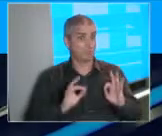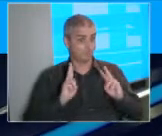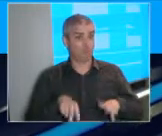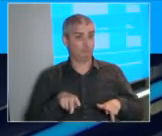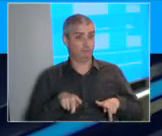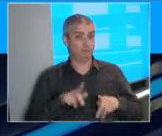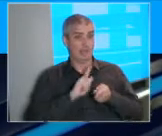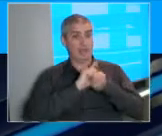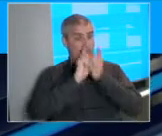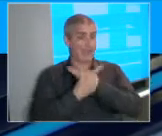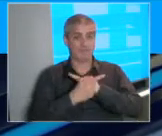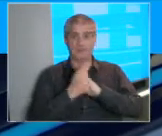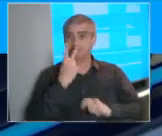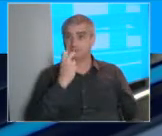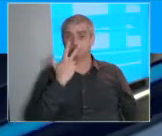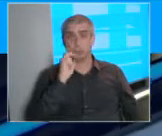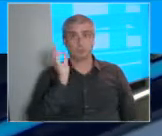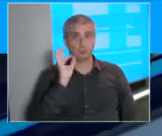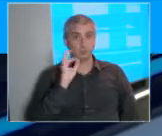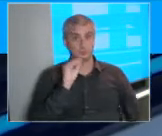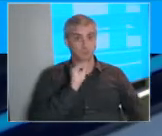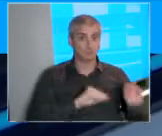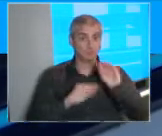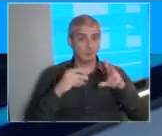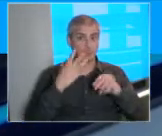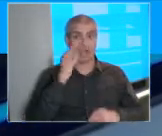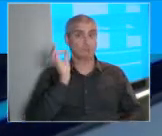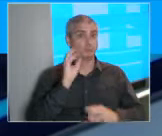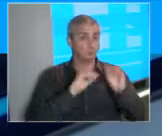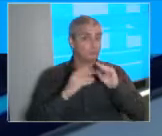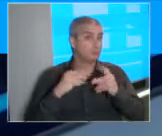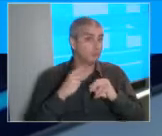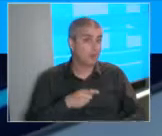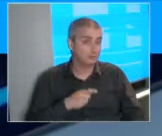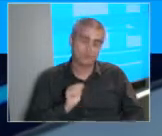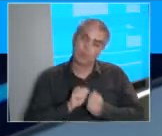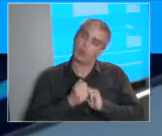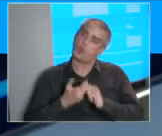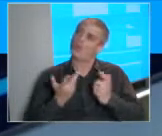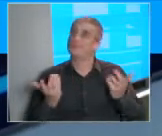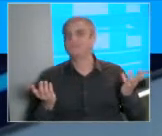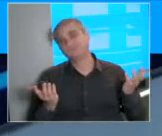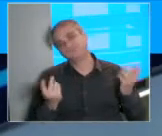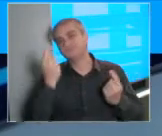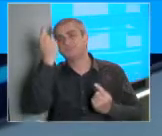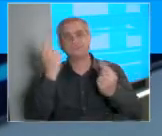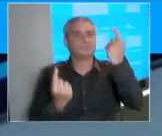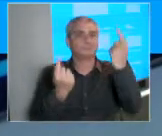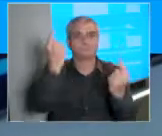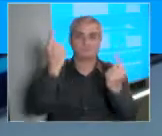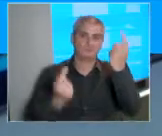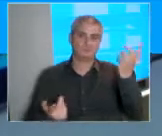שיכולות להחליף, אפילו 20-30% מצריכת הפלסטיק, 50% מצריכת הפלסטיק, או שזה עדיין, אתה יודע, דברים קטנים